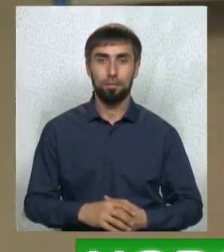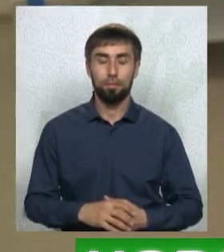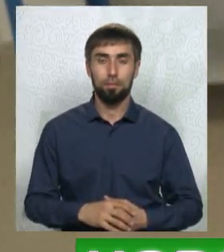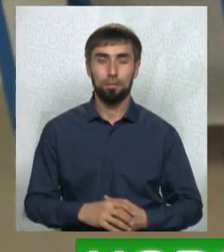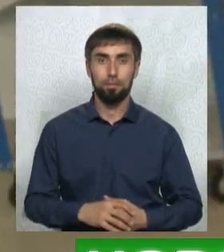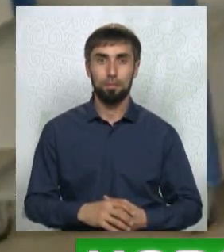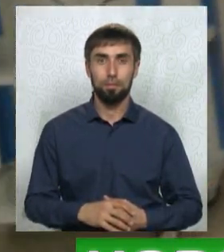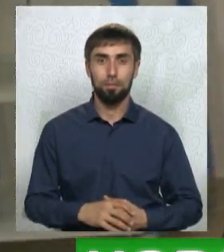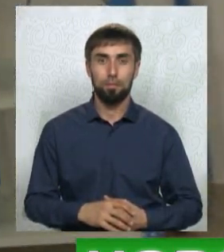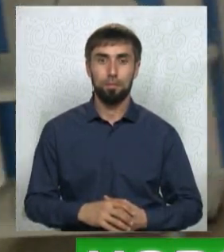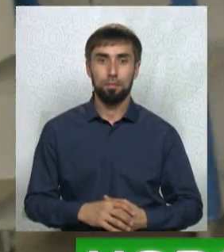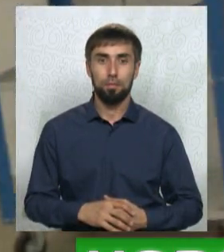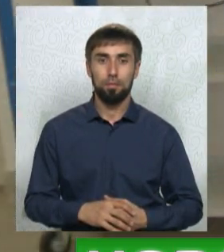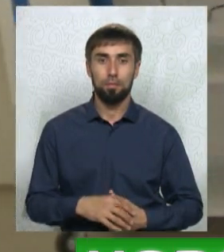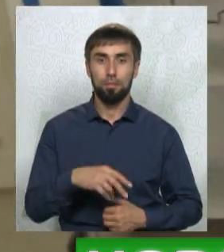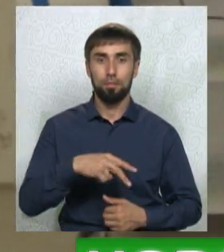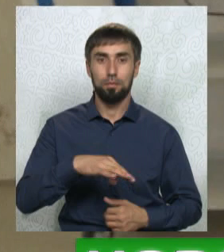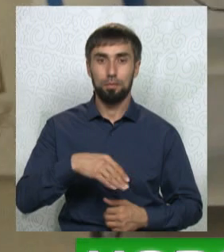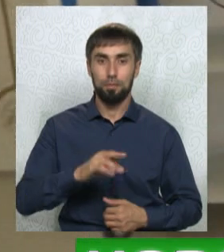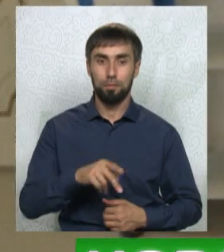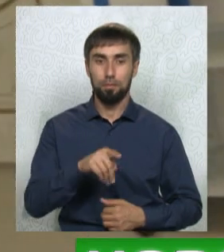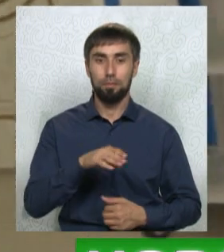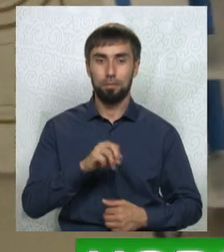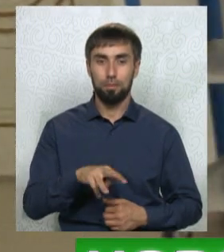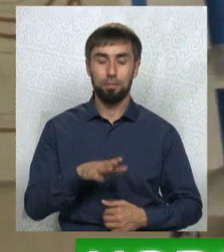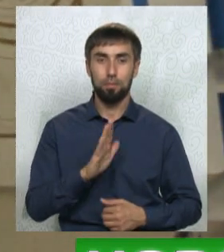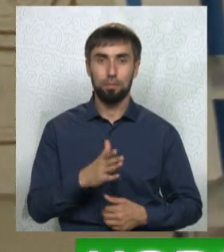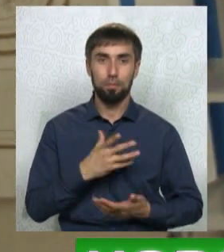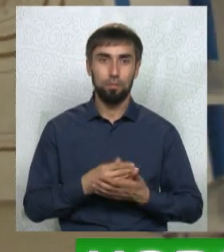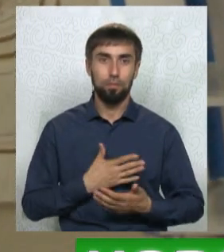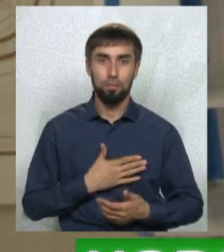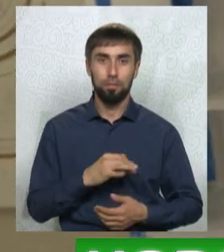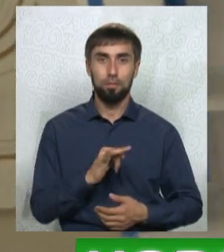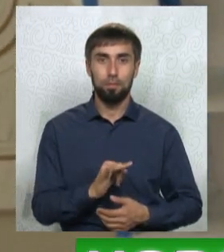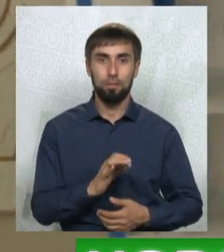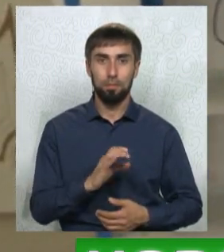мастерство. Ере Латорки. Оза Вехам